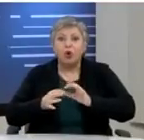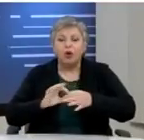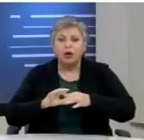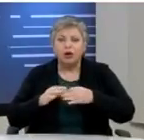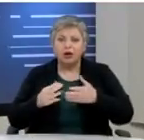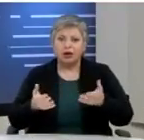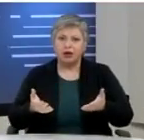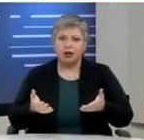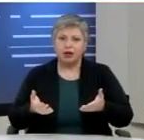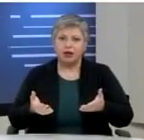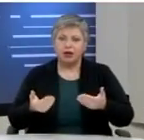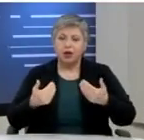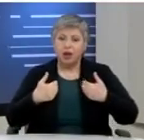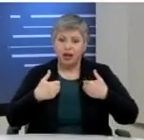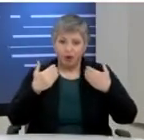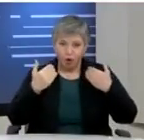Εγώ θα πω ένα πράγμα.